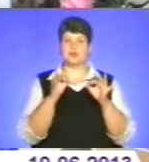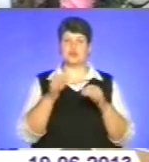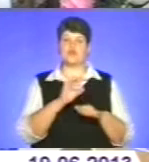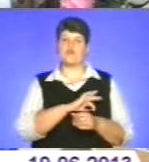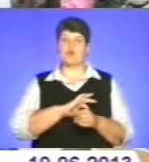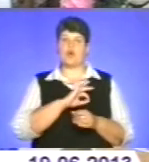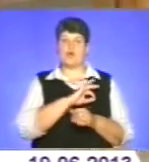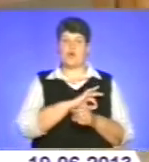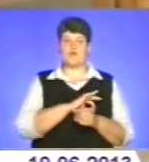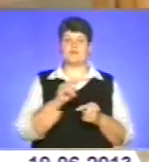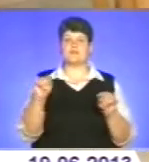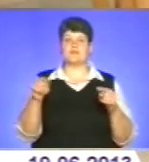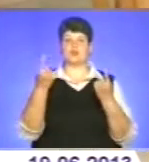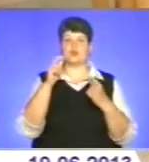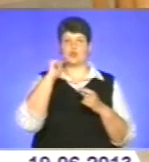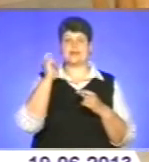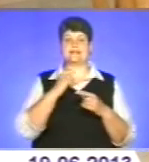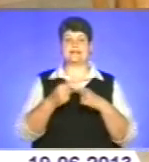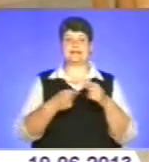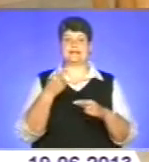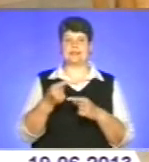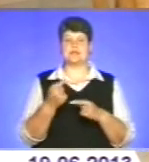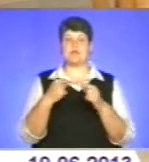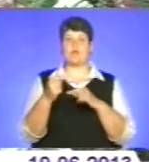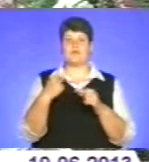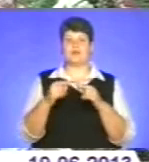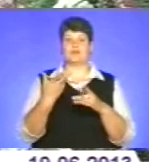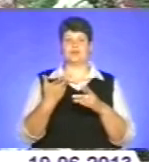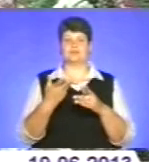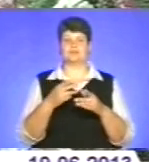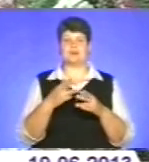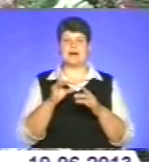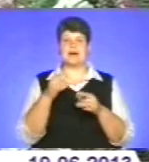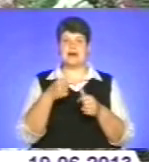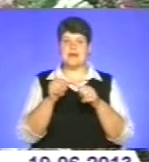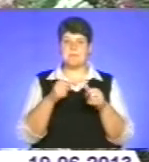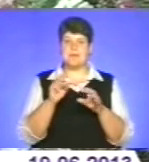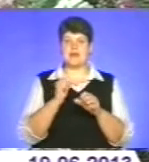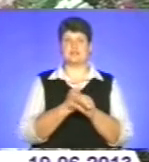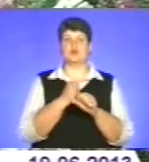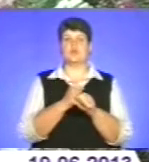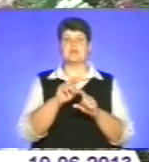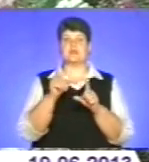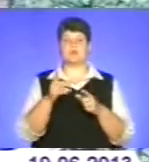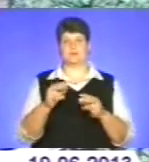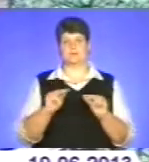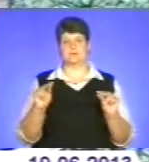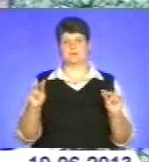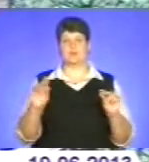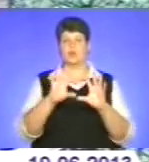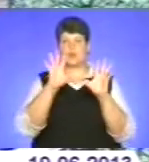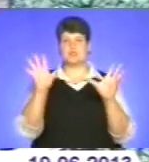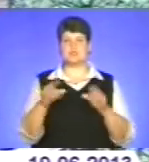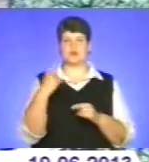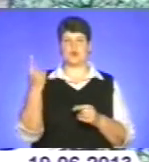Відродження українських традицій, повернення традиційних ремесел – це далеко не весь перелік того, що роблять його педагоги. У всій